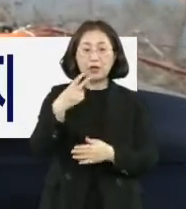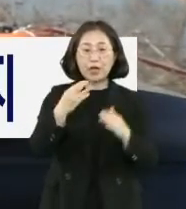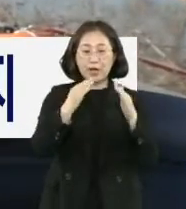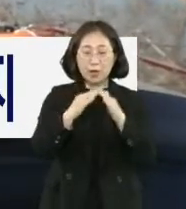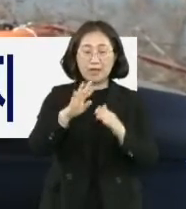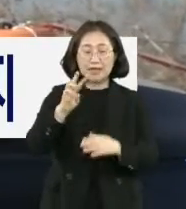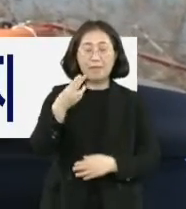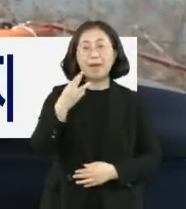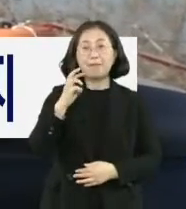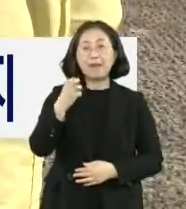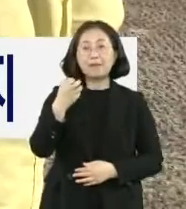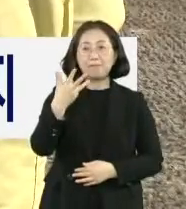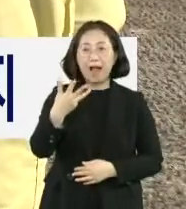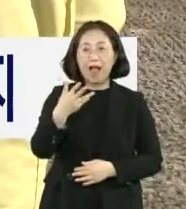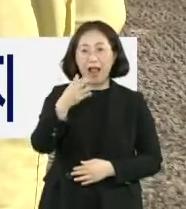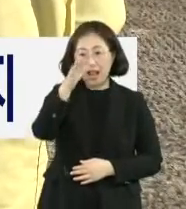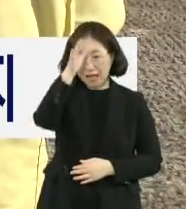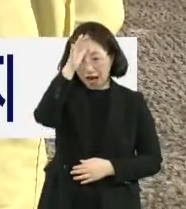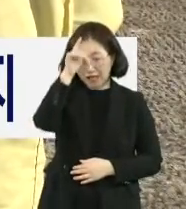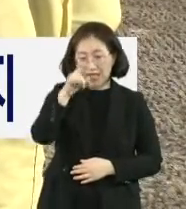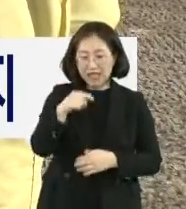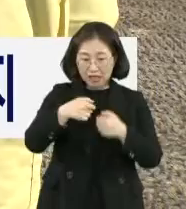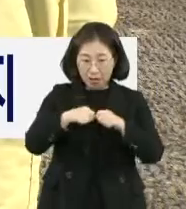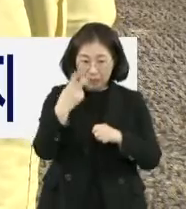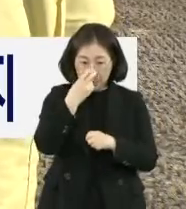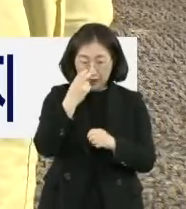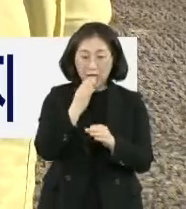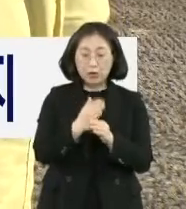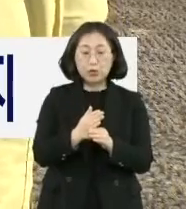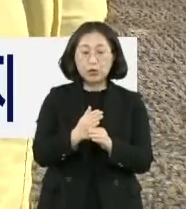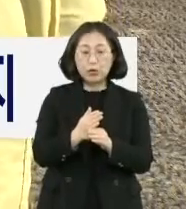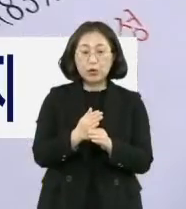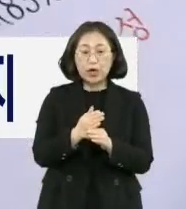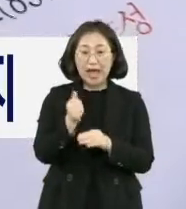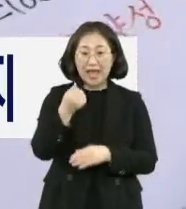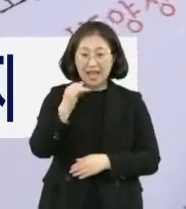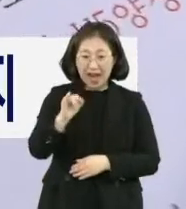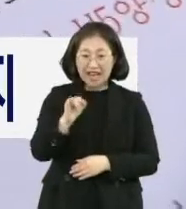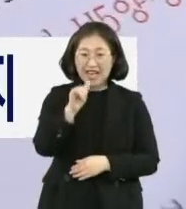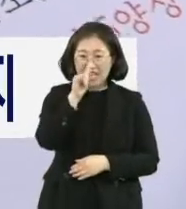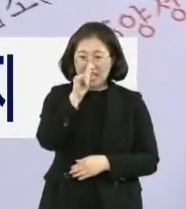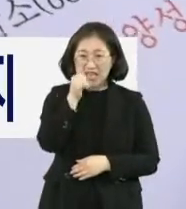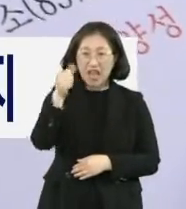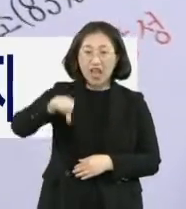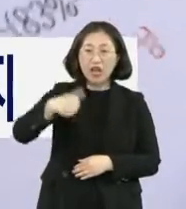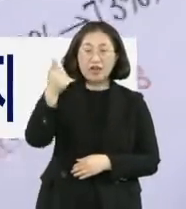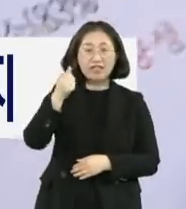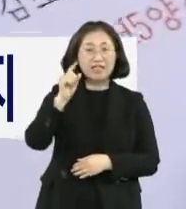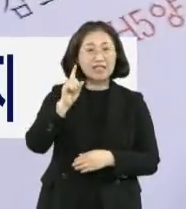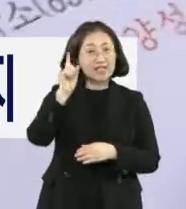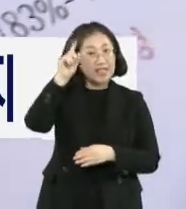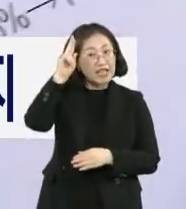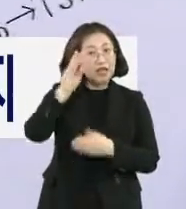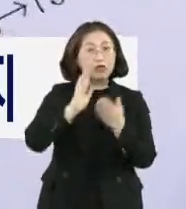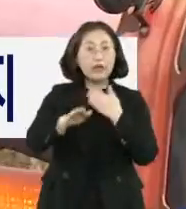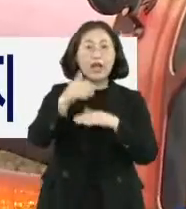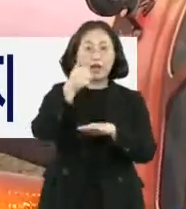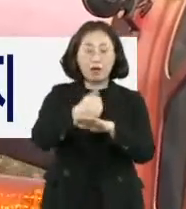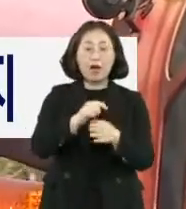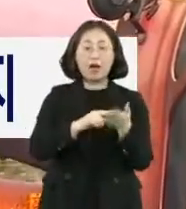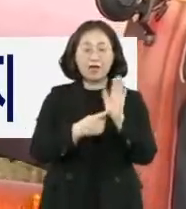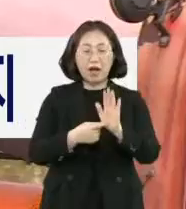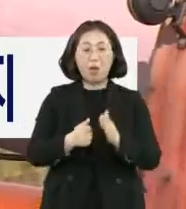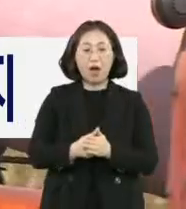338 만 마리의 대해 정밀검사를 실시하고 있으며 고병원성 여부는 1 이 일 후에 나올 예정입니다 또